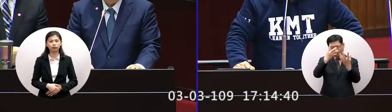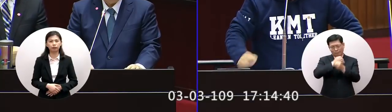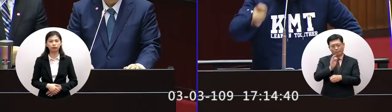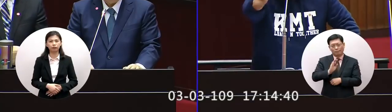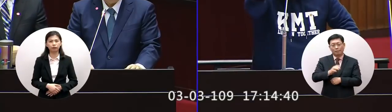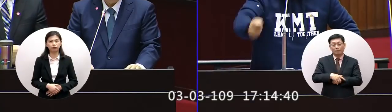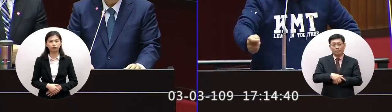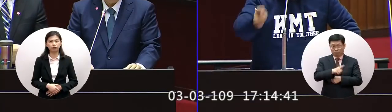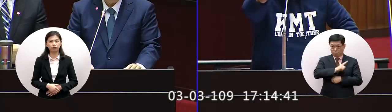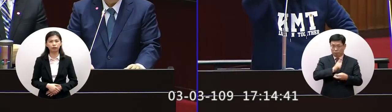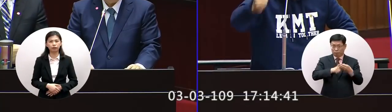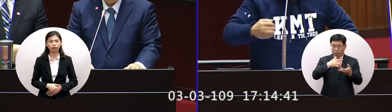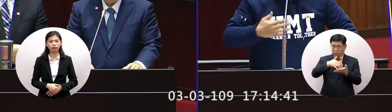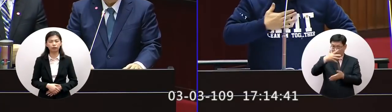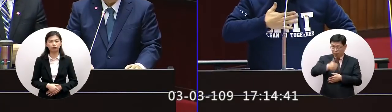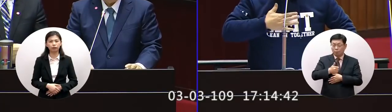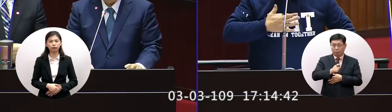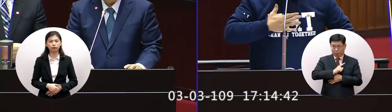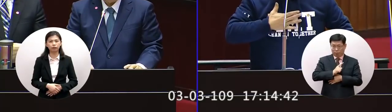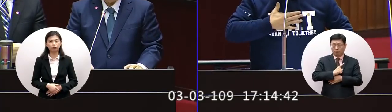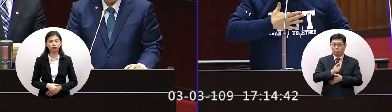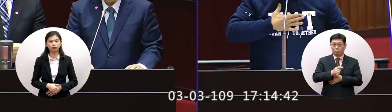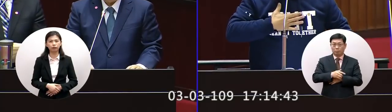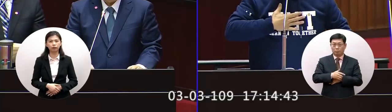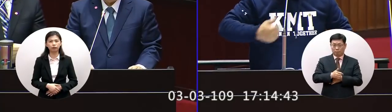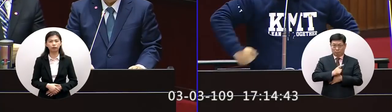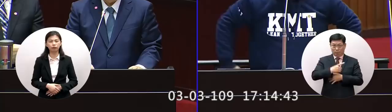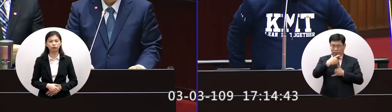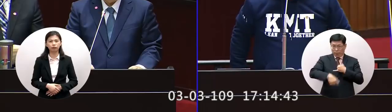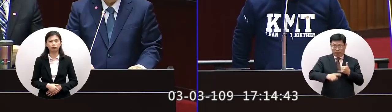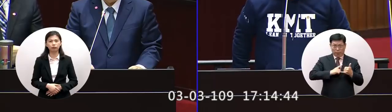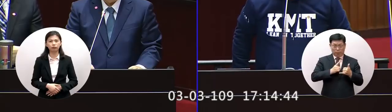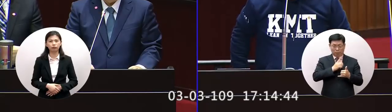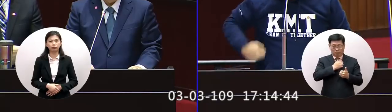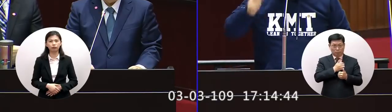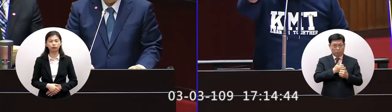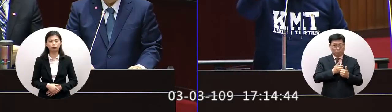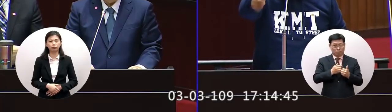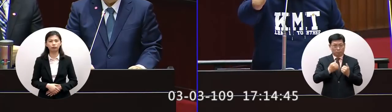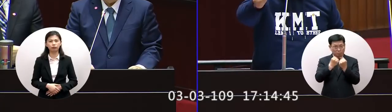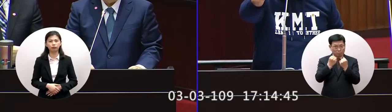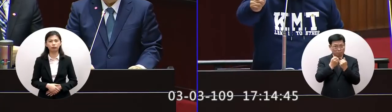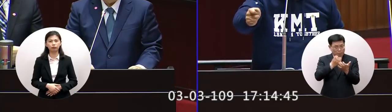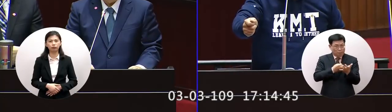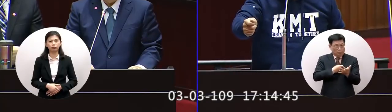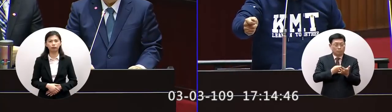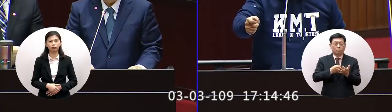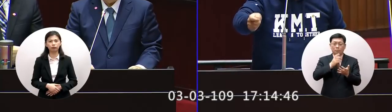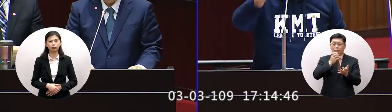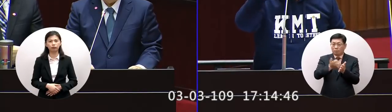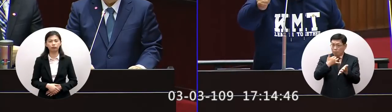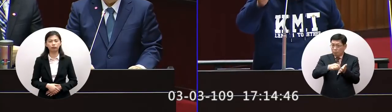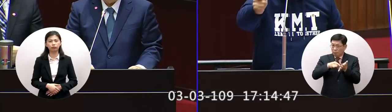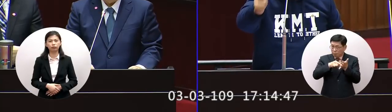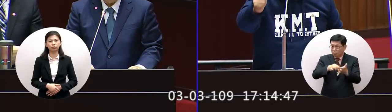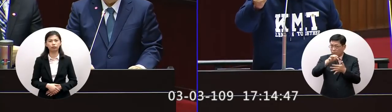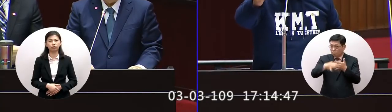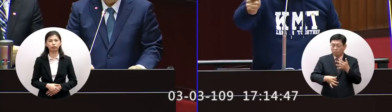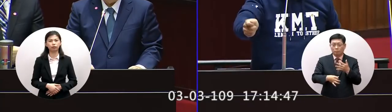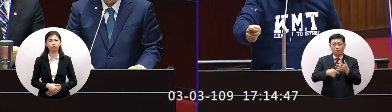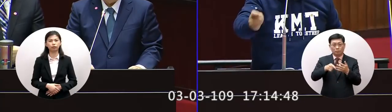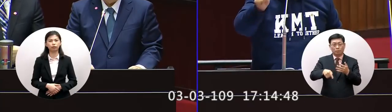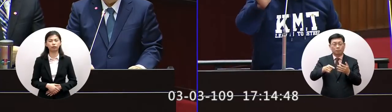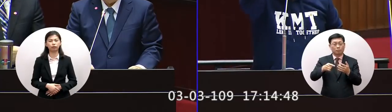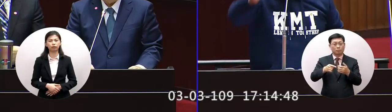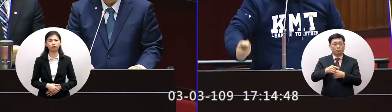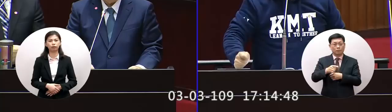错。你这注给掉，而且我们主计人员要有主计人员的良心，预算编审的制度跟预算编审